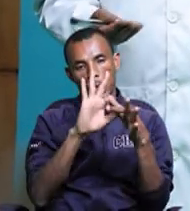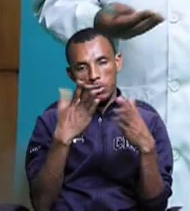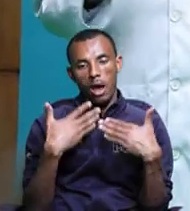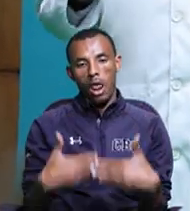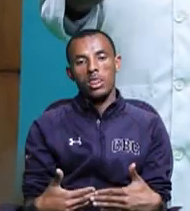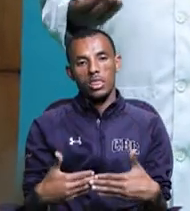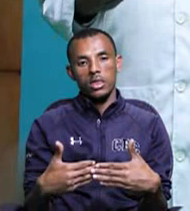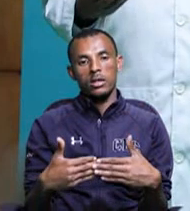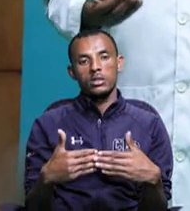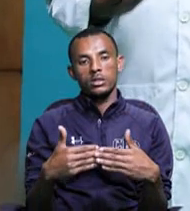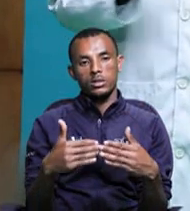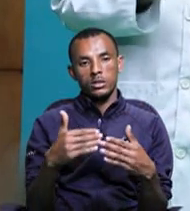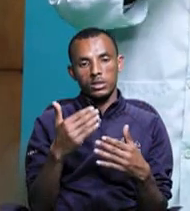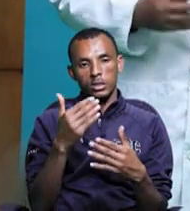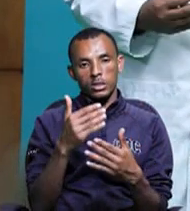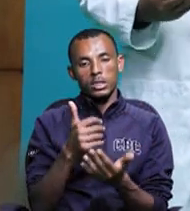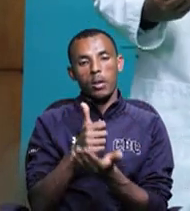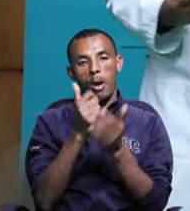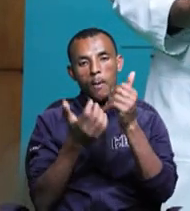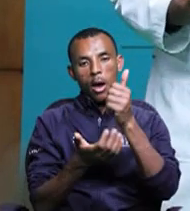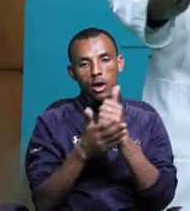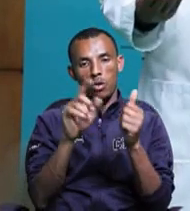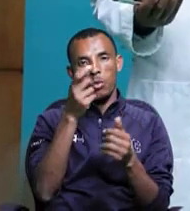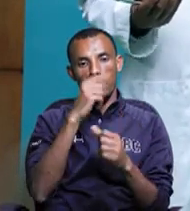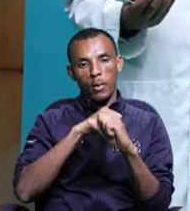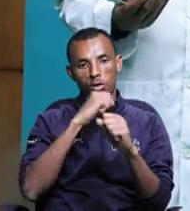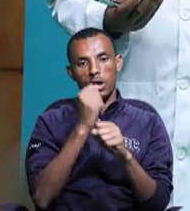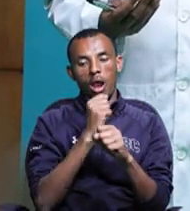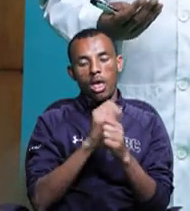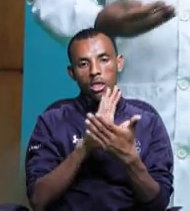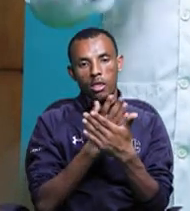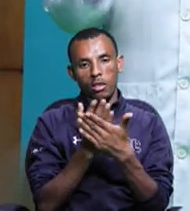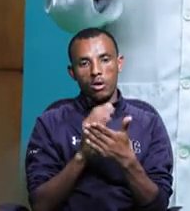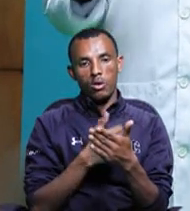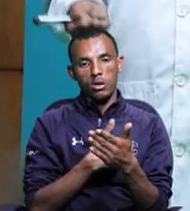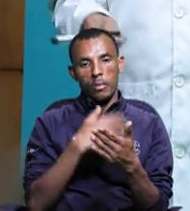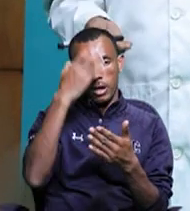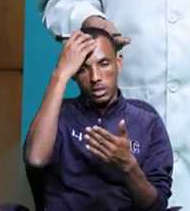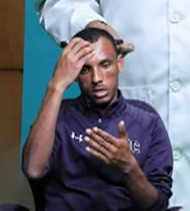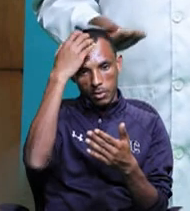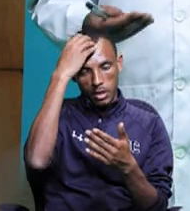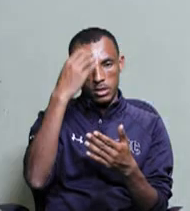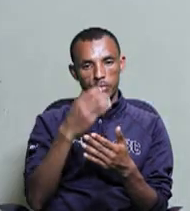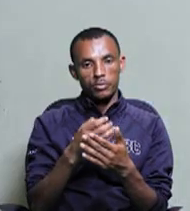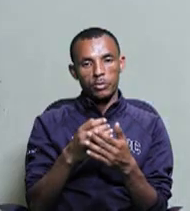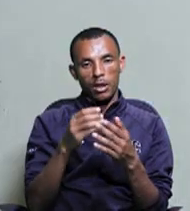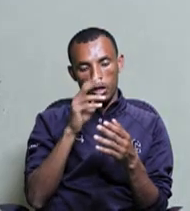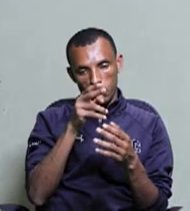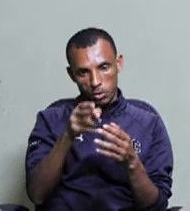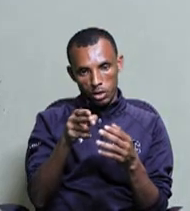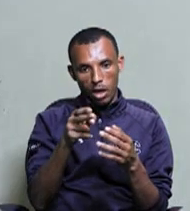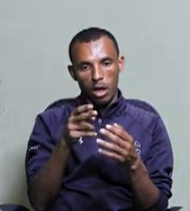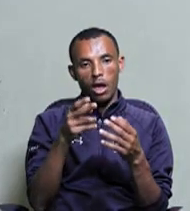አካላት ተባባሪ የሆኑ በመከላከሉ ስራ ላይ የተሳተፉት። መንግስት እንደ መንግስትነቱ አስቸኳይ